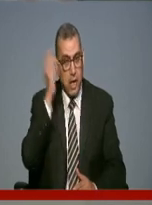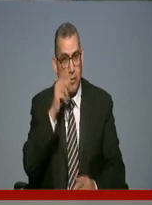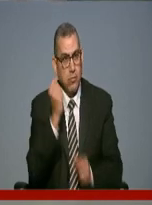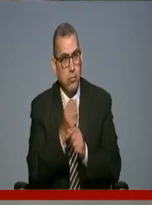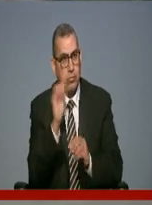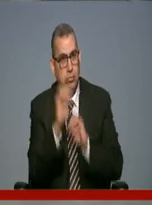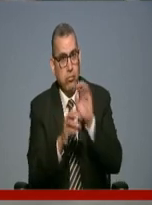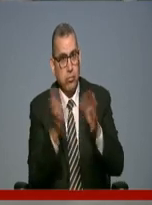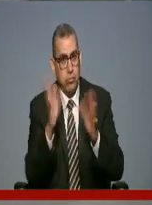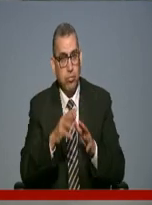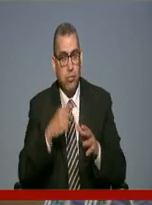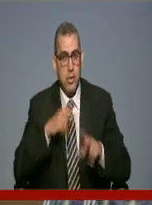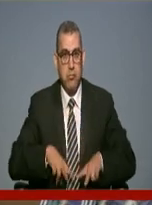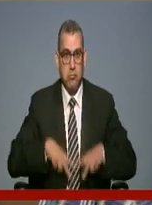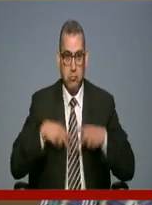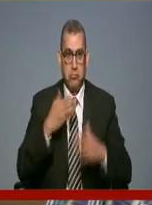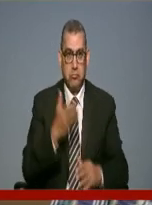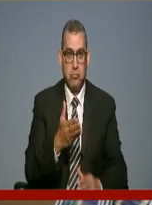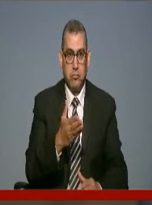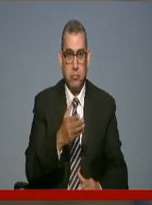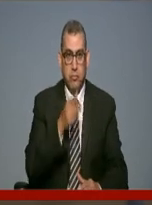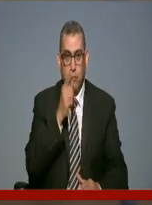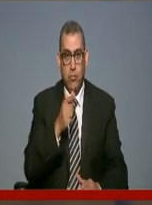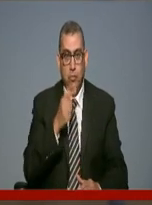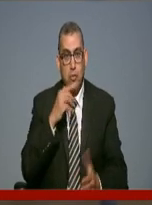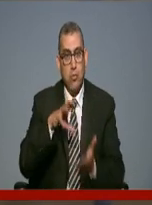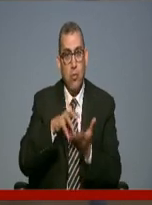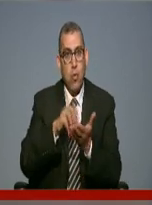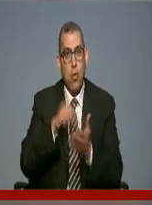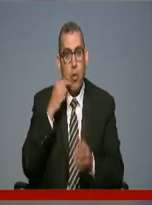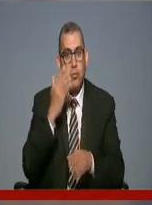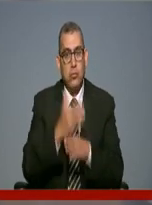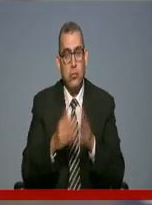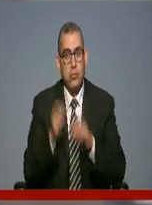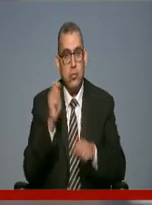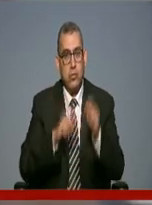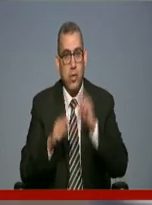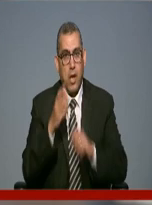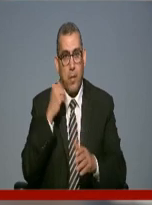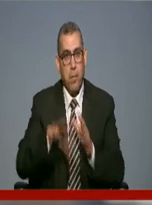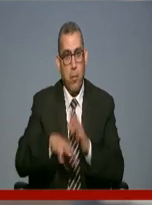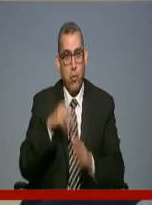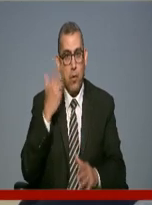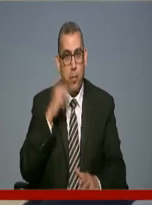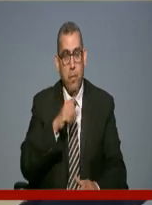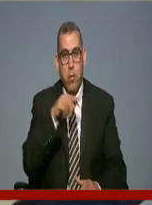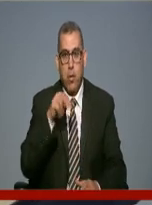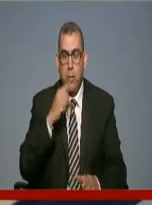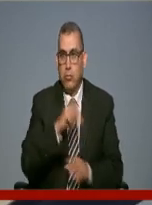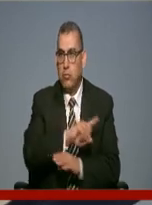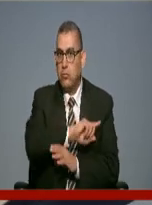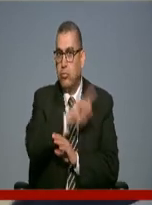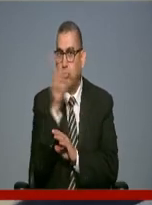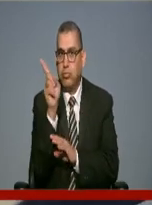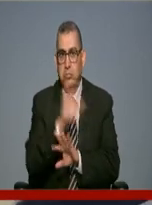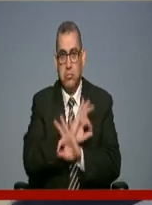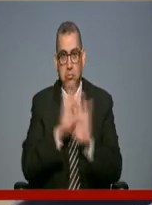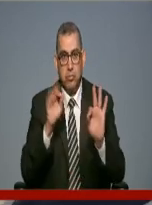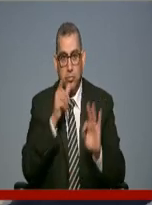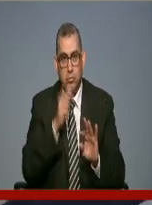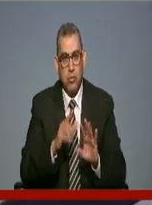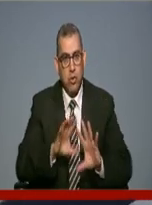بعض الصبر خير. التطوير في المدينة تم في مجالات كتير. بني سويف اتنقلت 180 درجة. امتد تطوير عمراني،